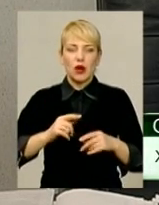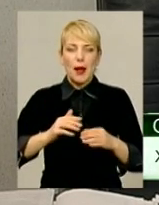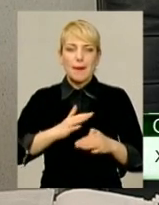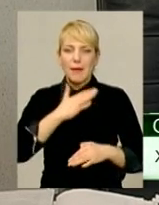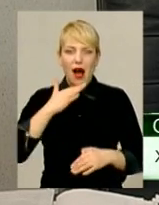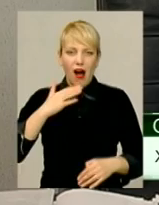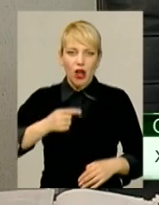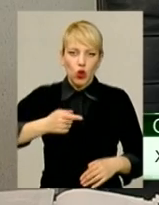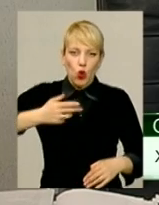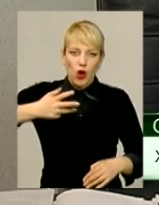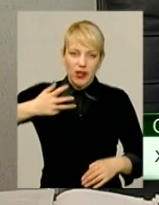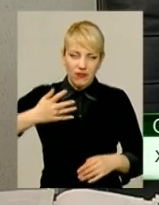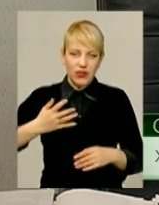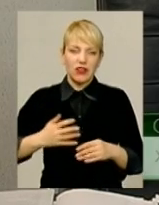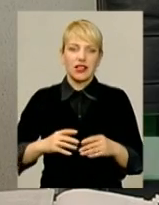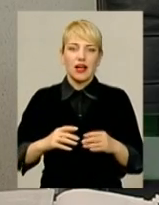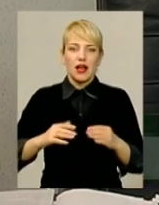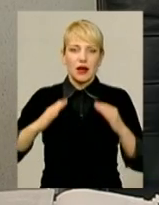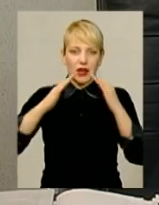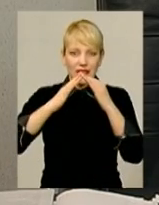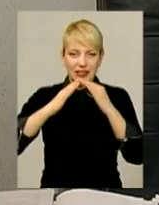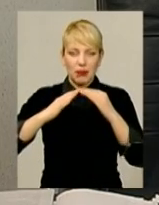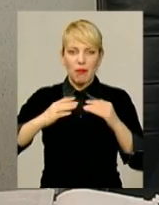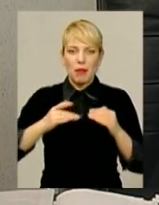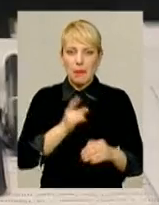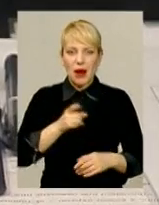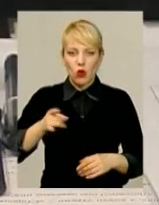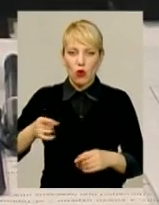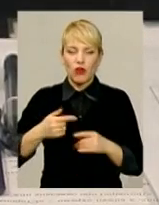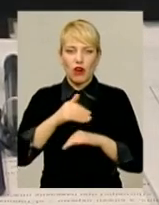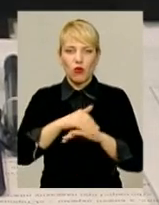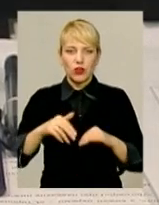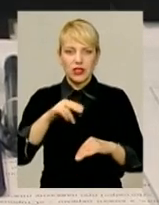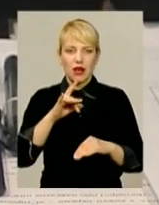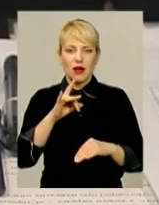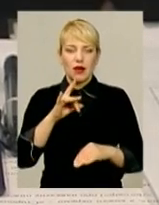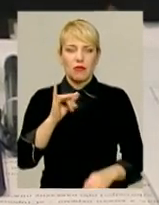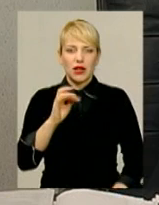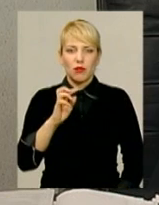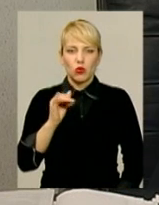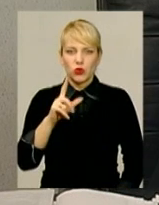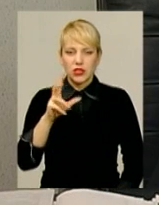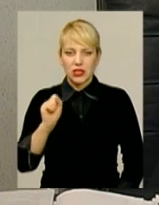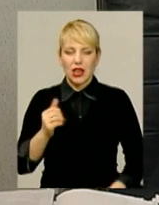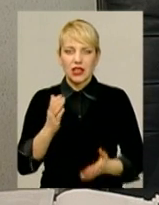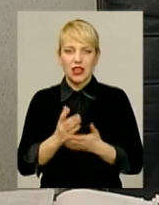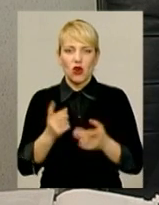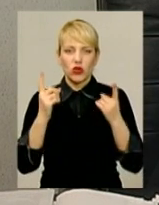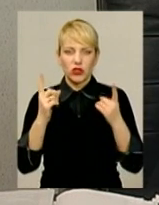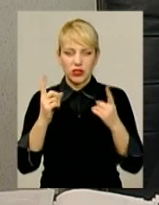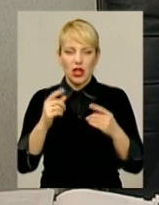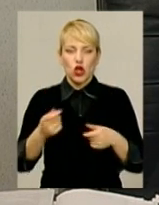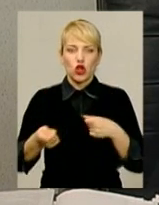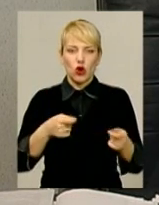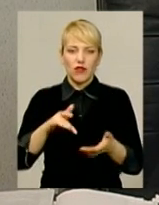місць розглядається вулиця Прибузька, неподалік від 3-ї дю США. Є в нас один одіозний торговий центр, який бере